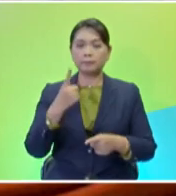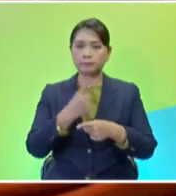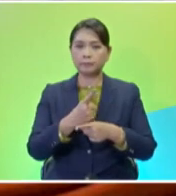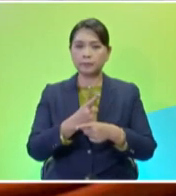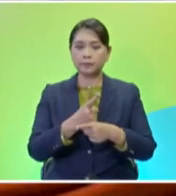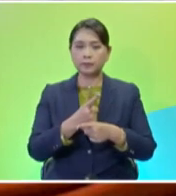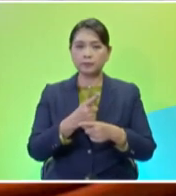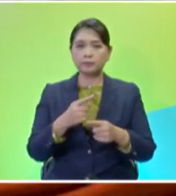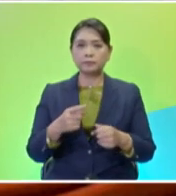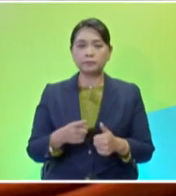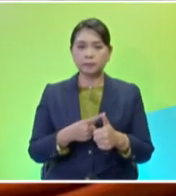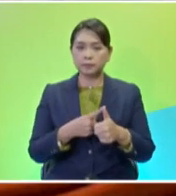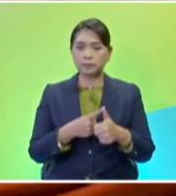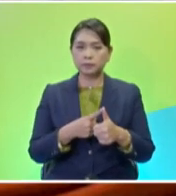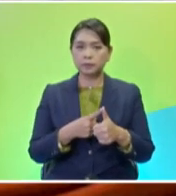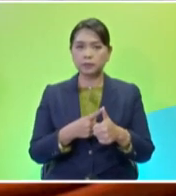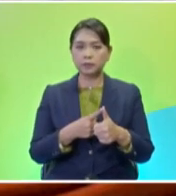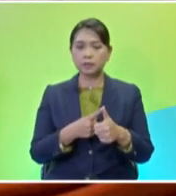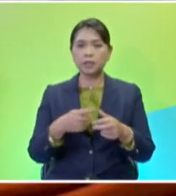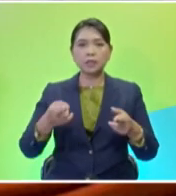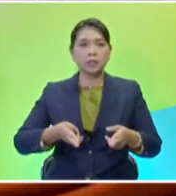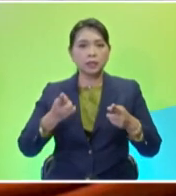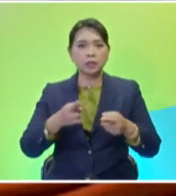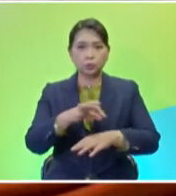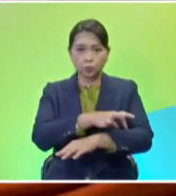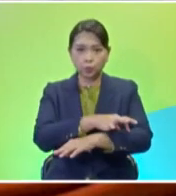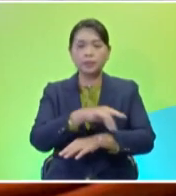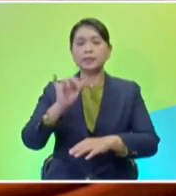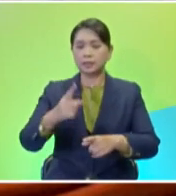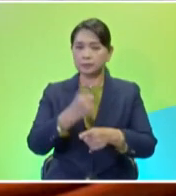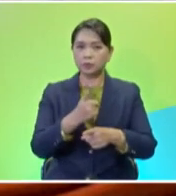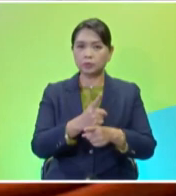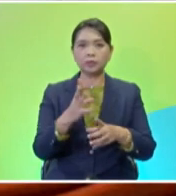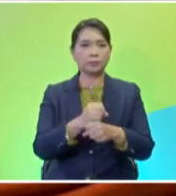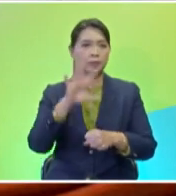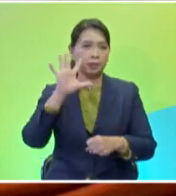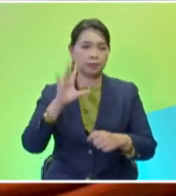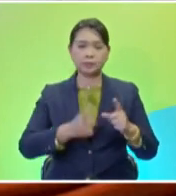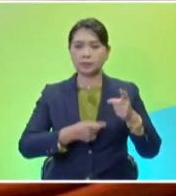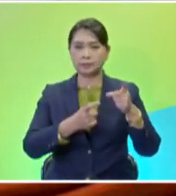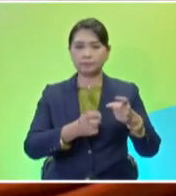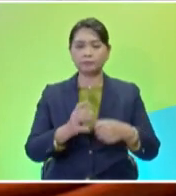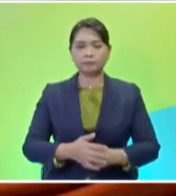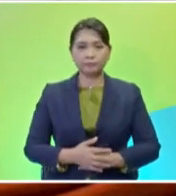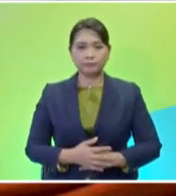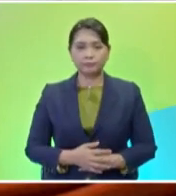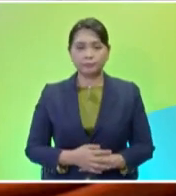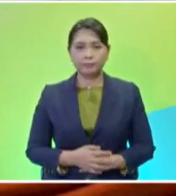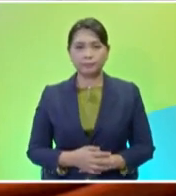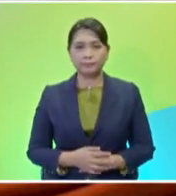penduduk Kampung mencuci pinggang dan kuali ringan tulang kita berikan 5 Wah untuk Aisyah Sofia dari kumpulan